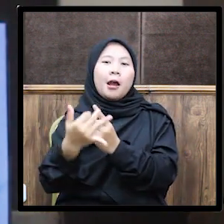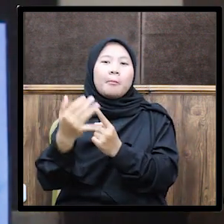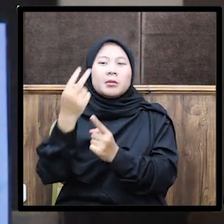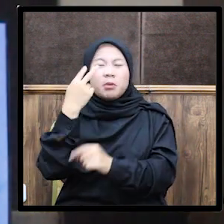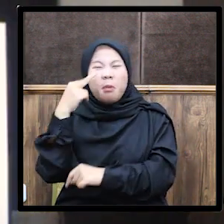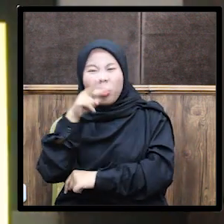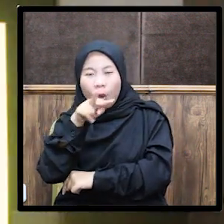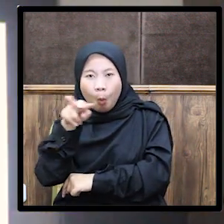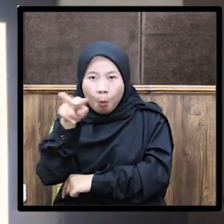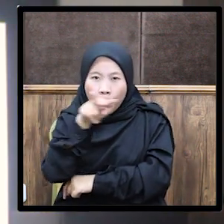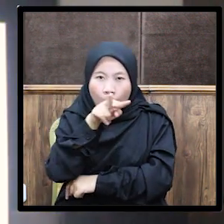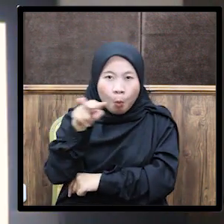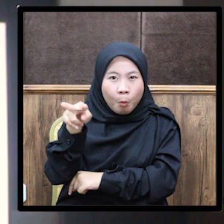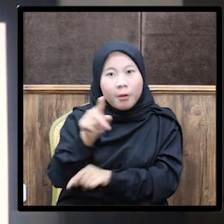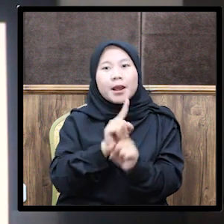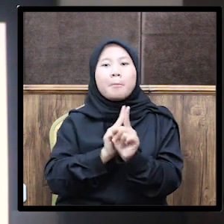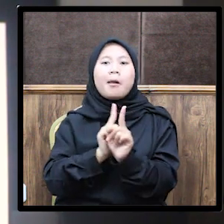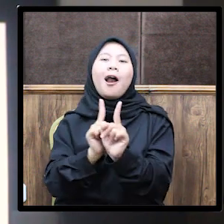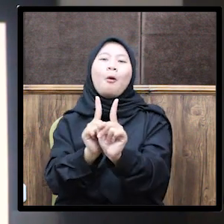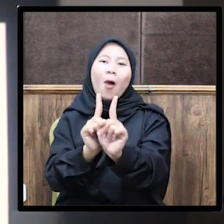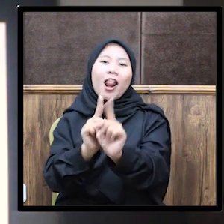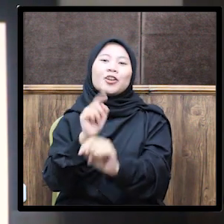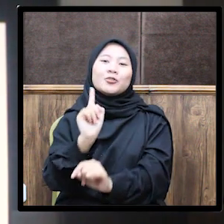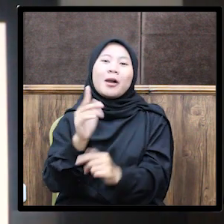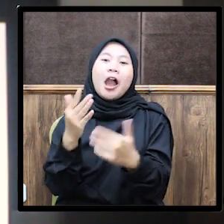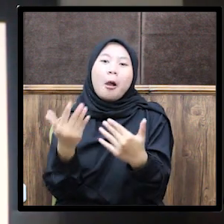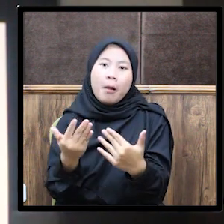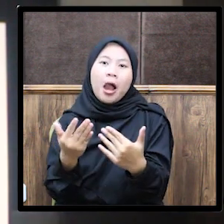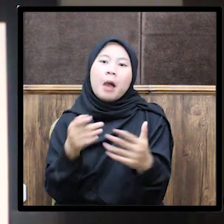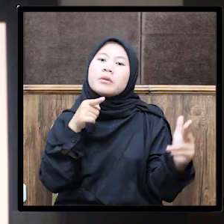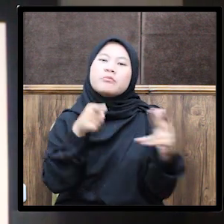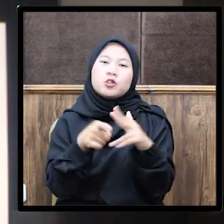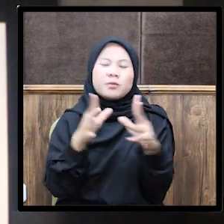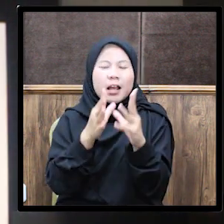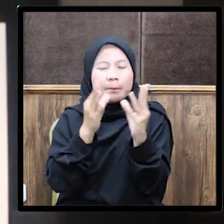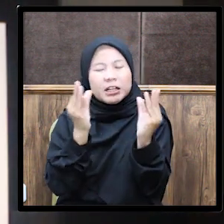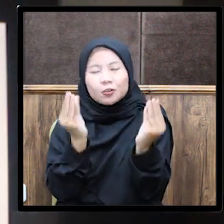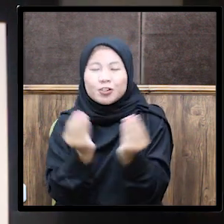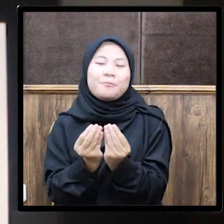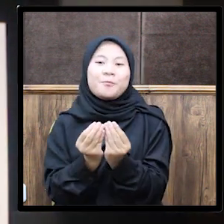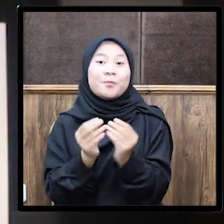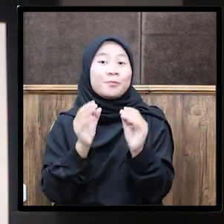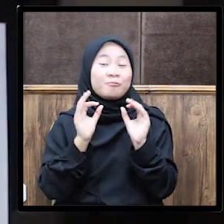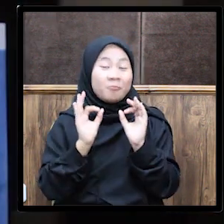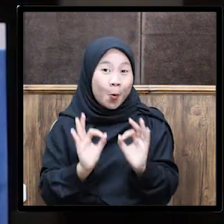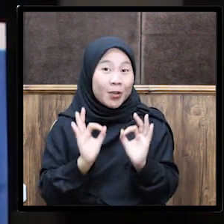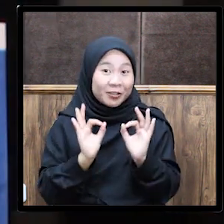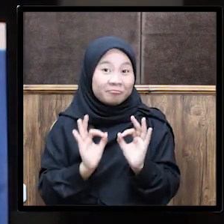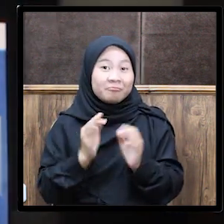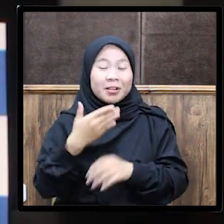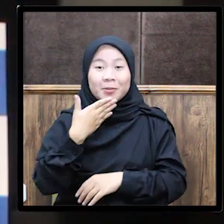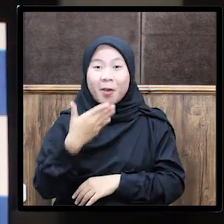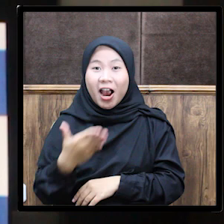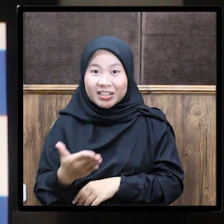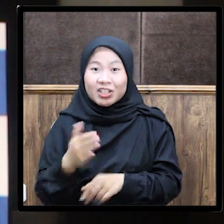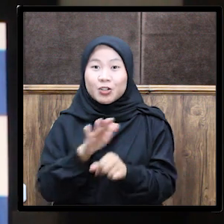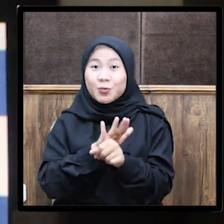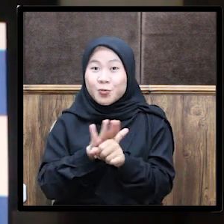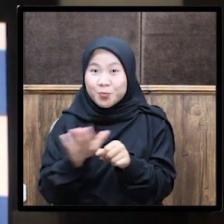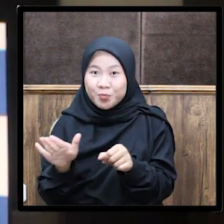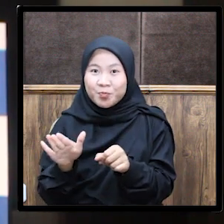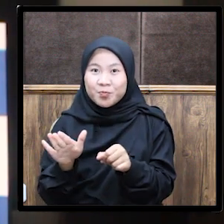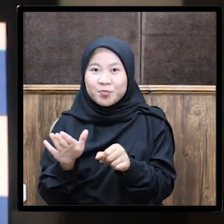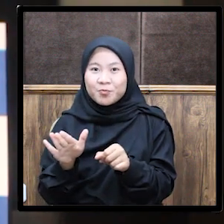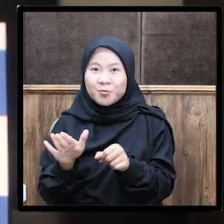agar pemilu ini ke depan semakin lebih baik dan semakin inklusif lagi. Terima kasih. Sekian untuk episode kali